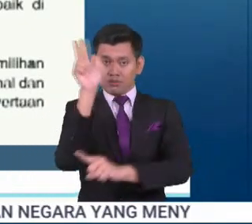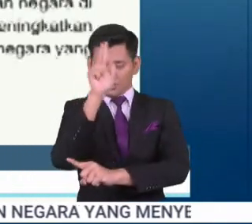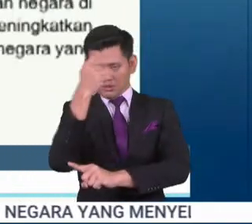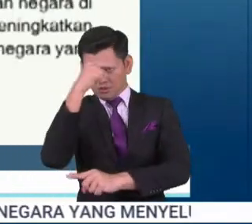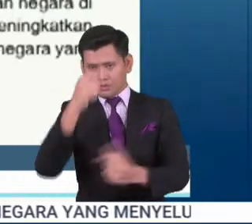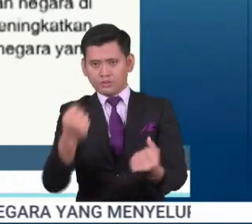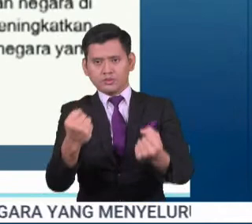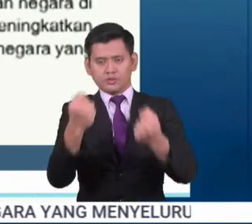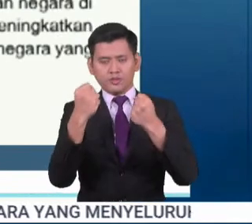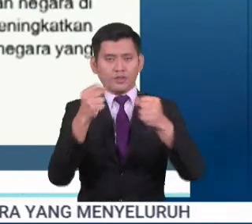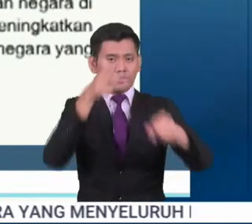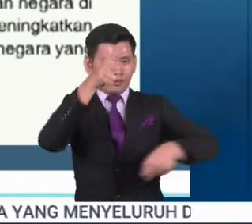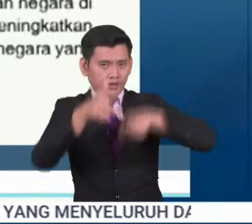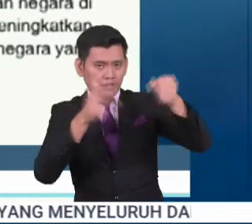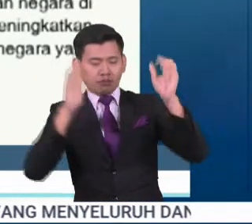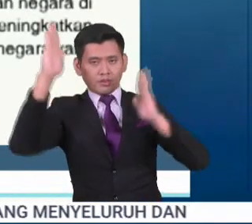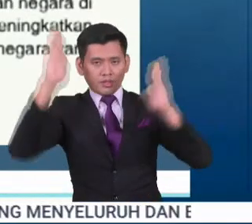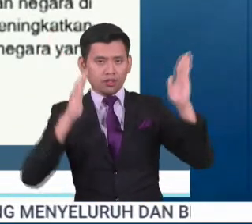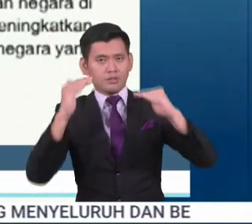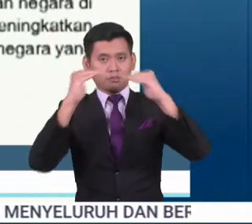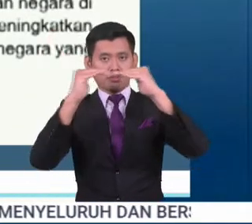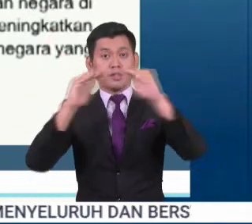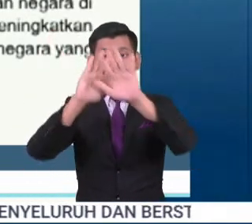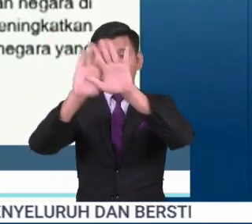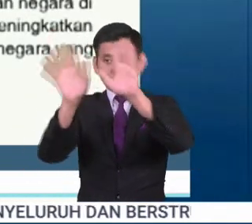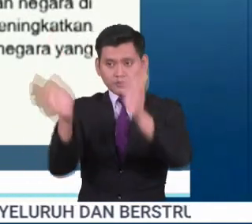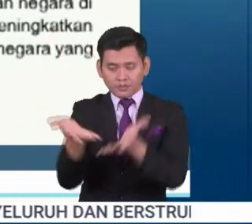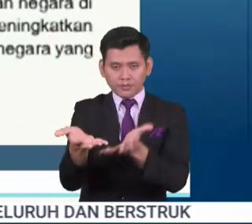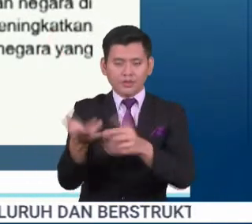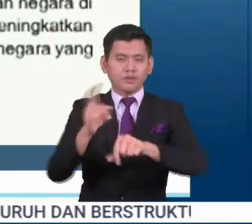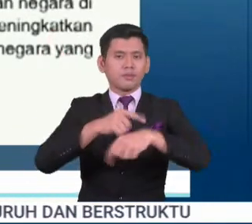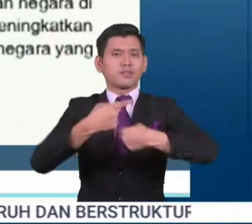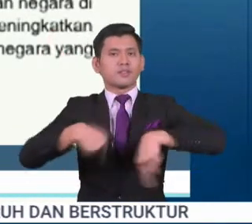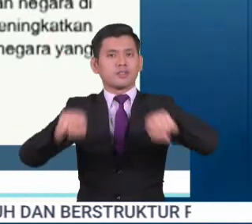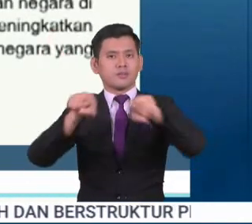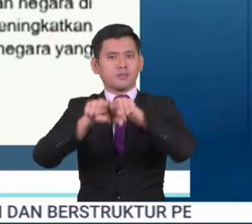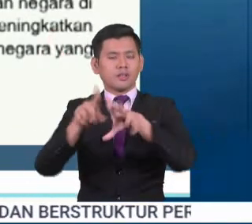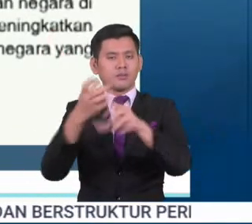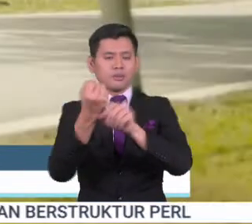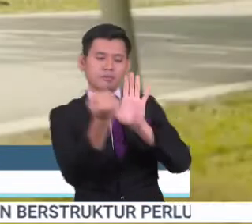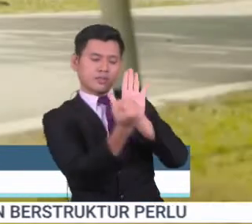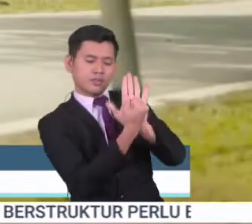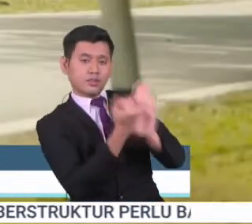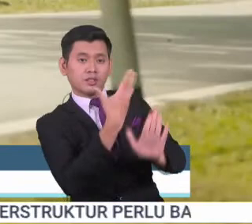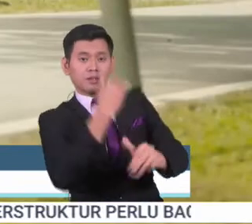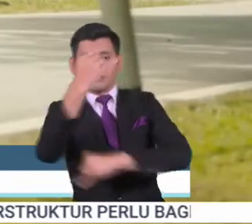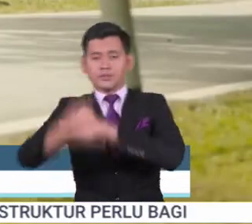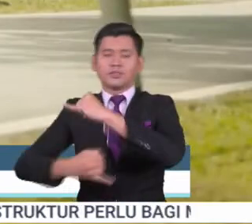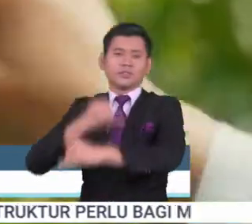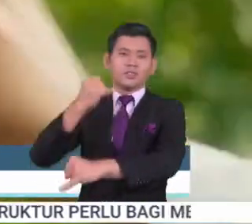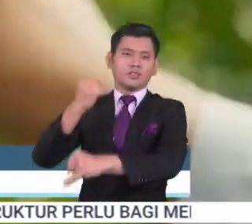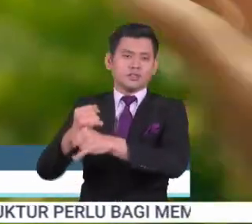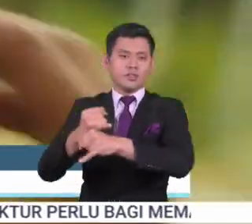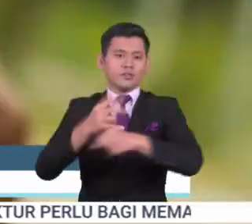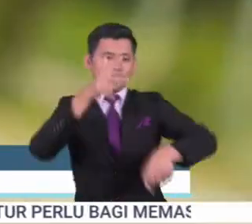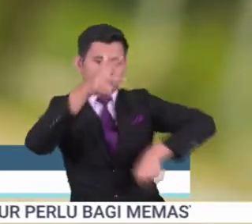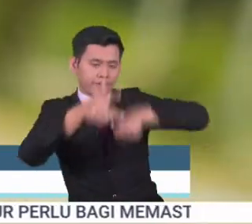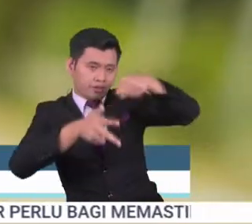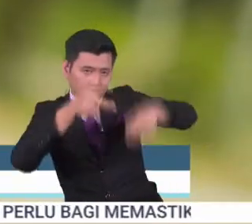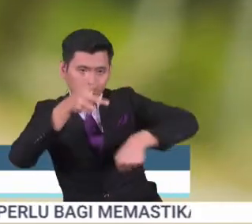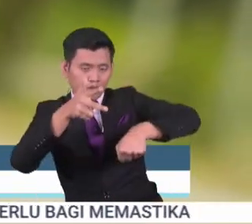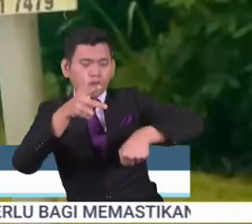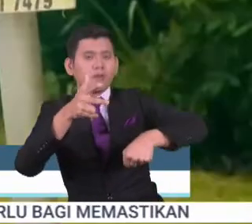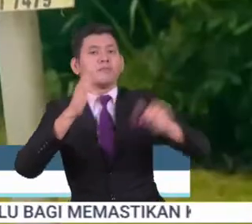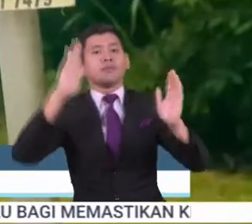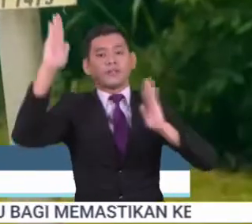industri perfilman negara di peringkat global. Pada masa sama, meningkatkan potensi penjenamaan serta pengantarabangsaan produk filem dan